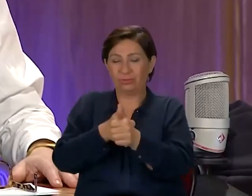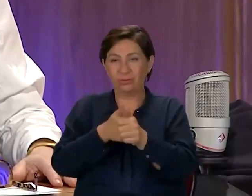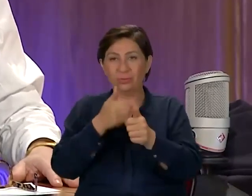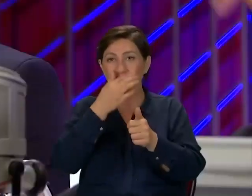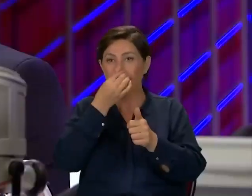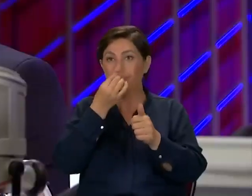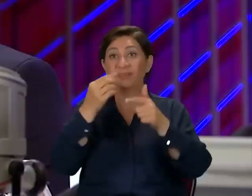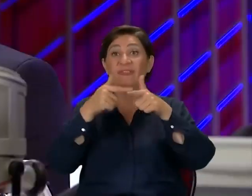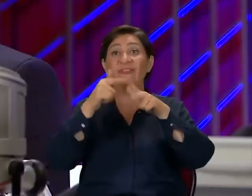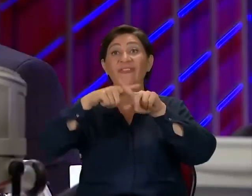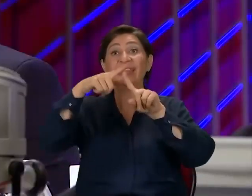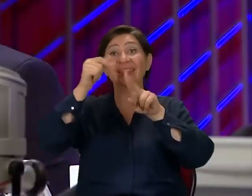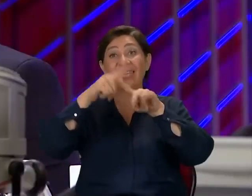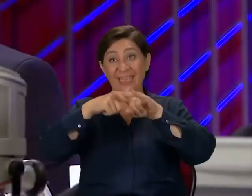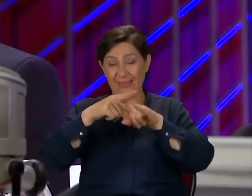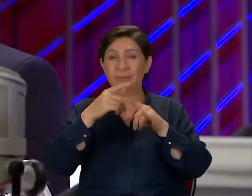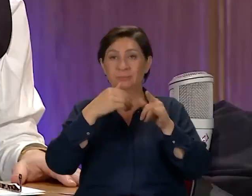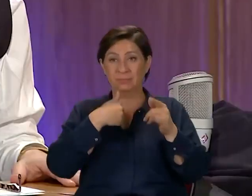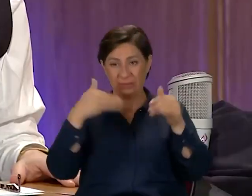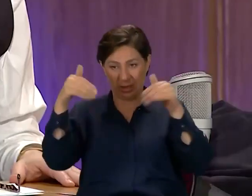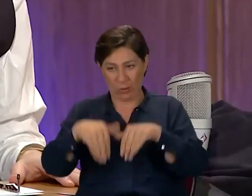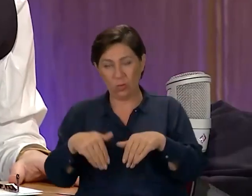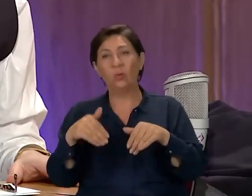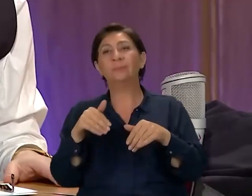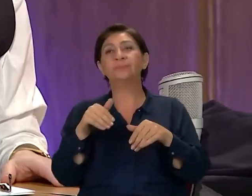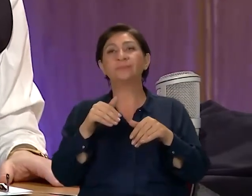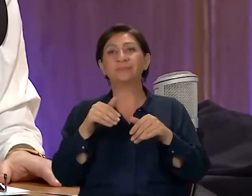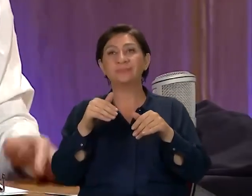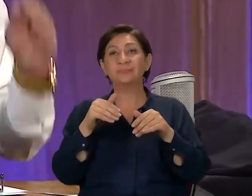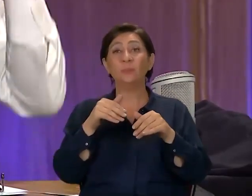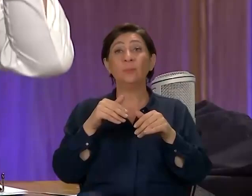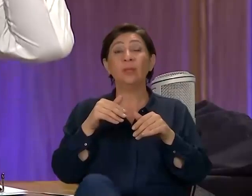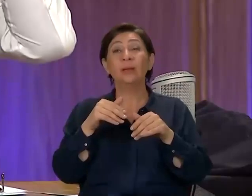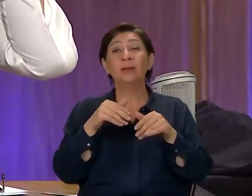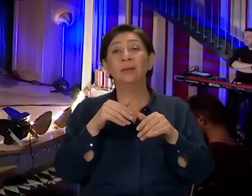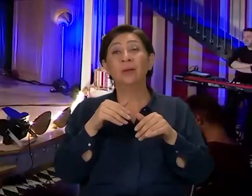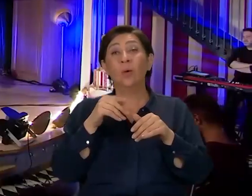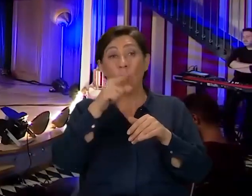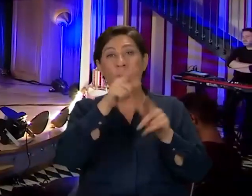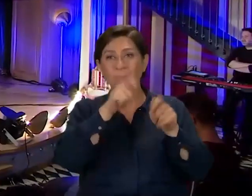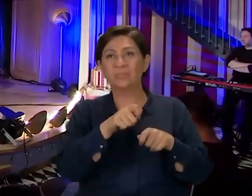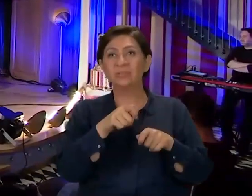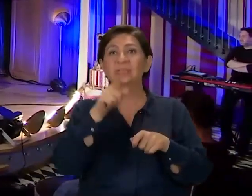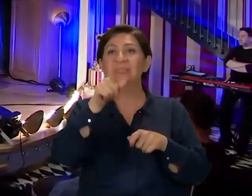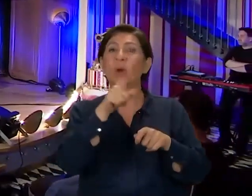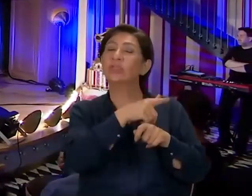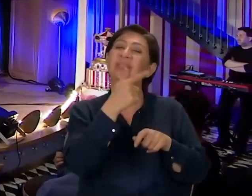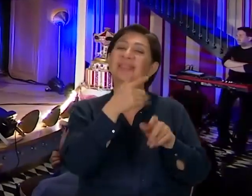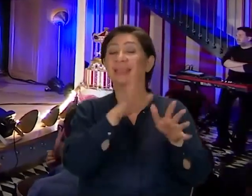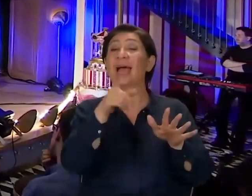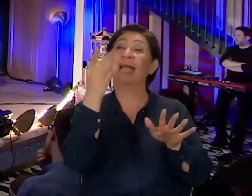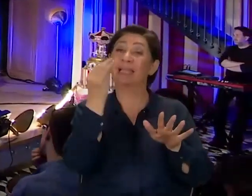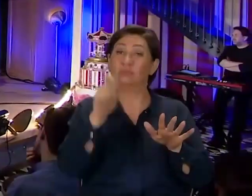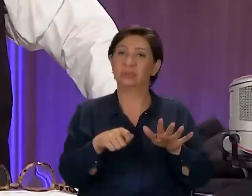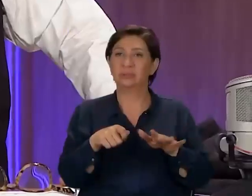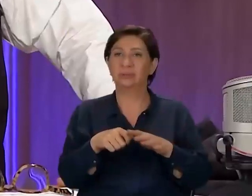tabii Fatih. Bizde de Fatih, bizde de sahneye çıktı. Evet çok güzel inşallah tekrar yapar. Ondan sonra o yapmış. Diyor ki sen ondan daha güzel yapacaksın. Bir